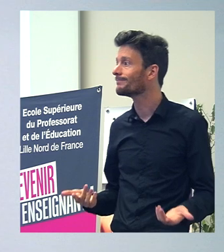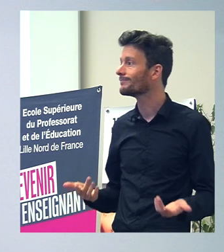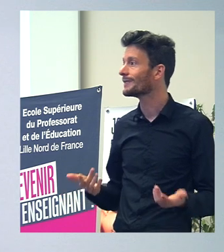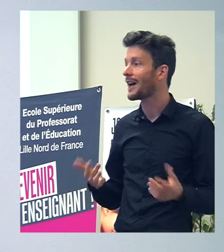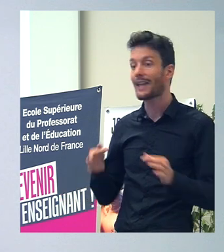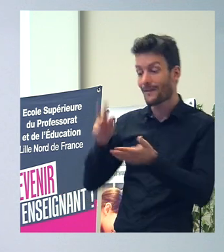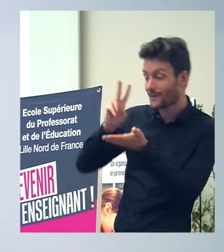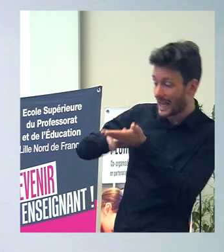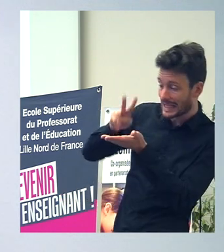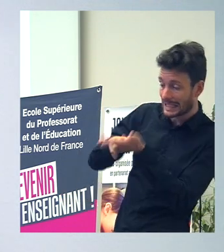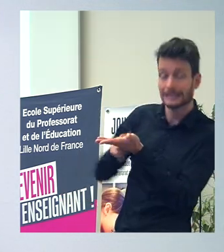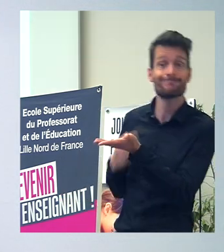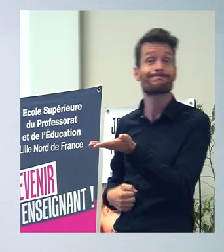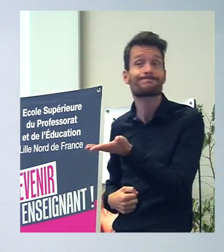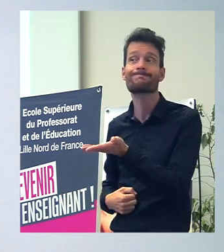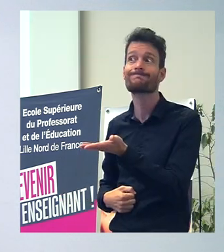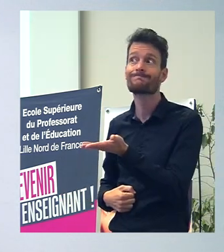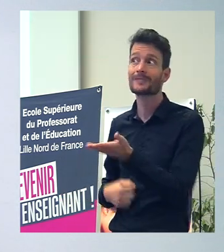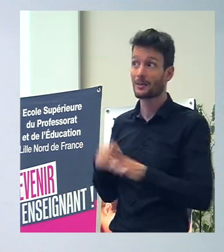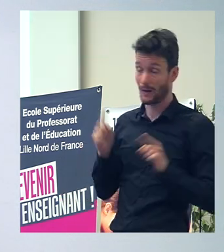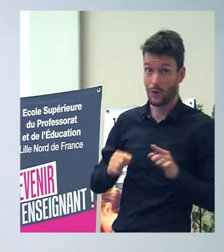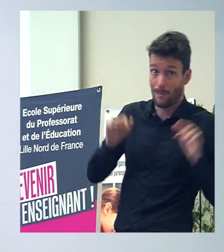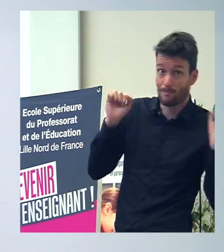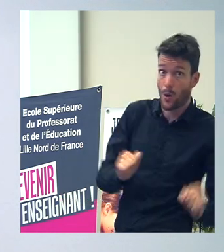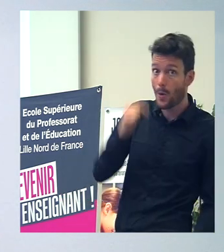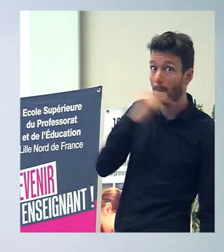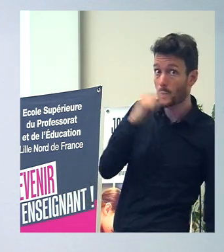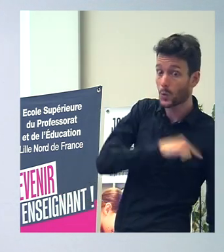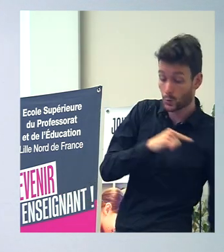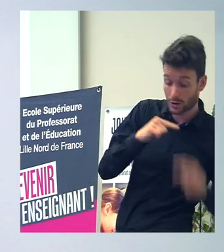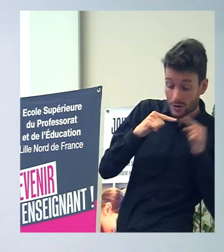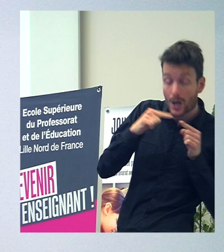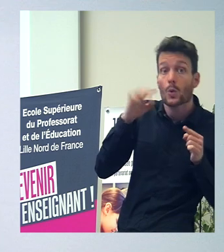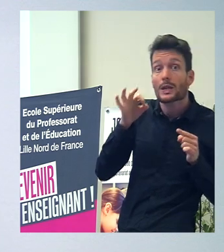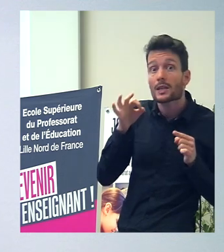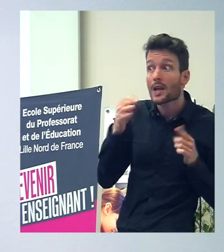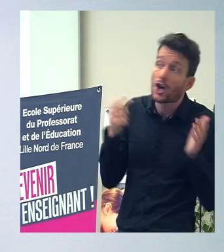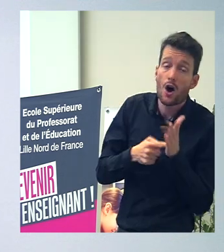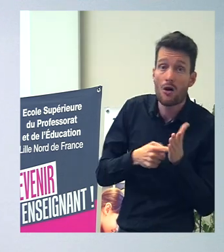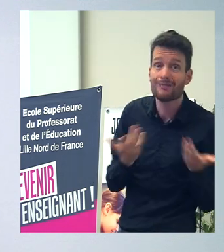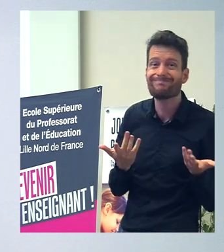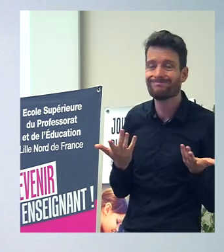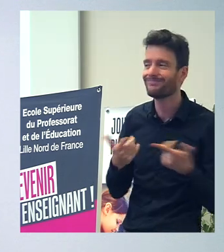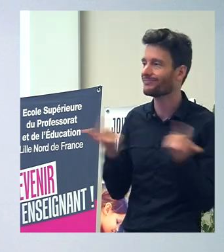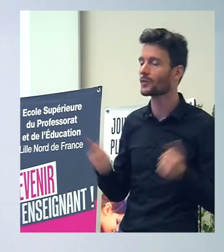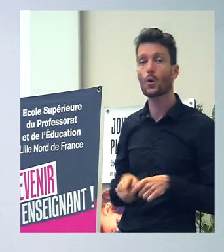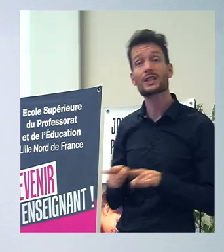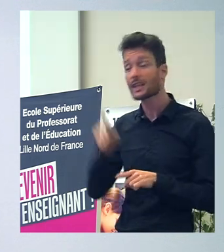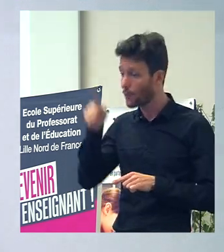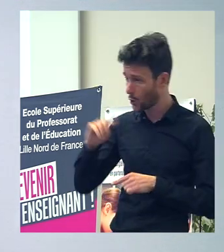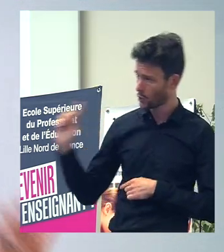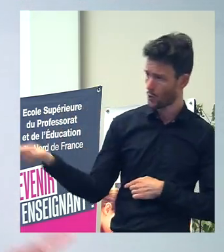vérité. Est-ce que le mensonge pourrait se justifier? Si oui, dans quel cas, etc. Faut-il traiter tout le monde à